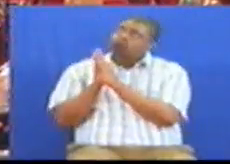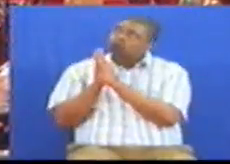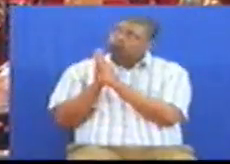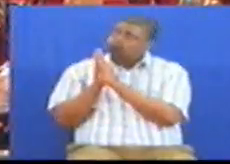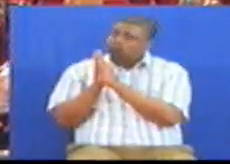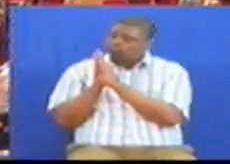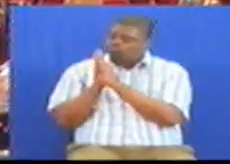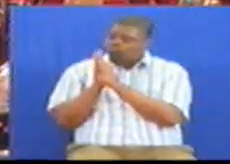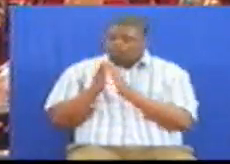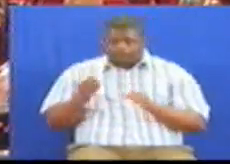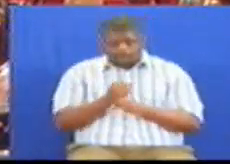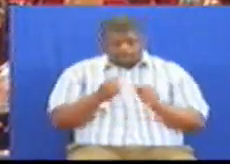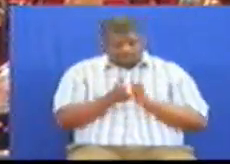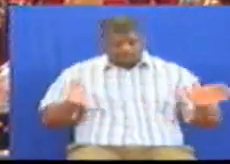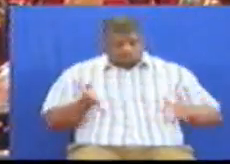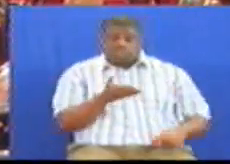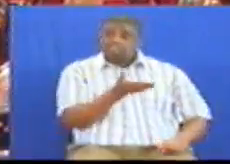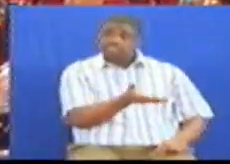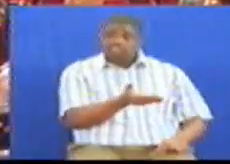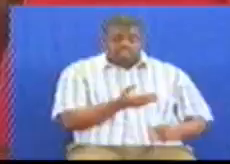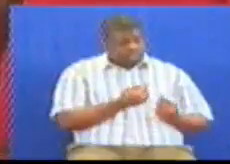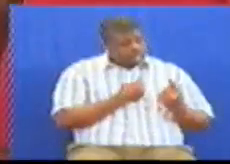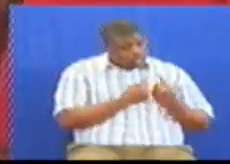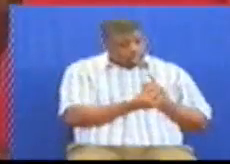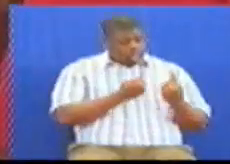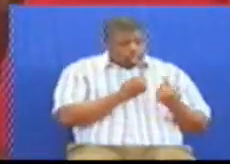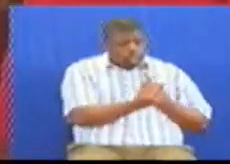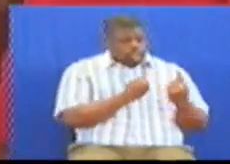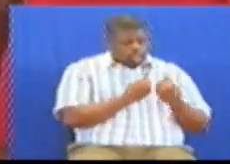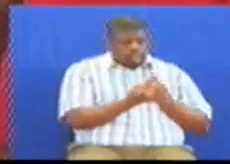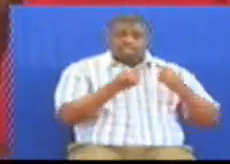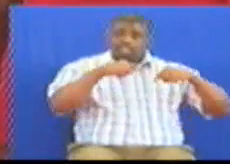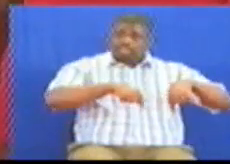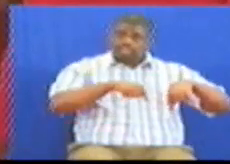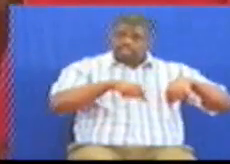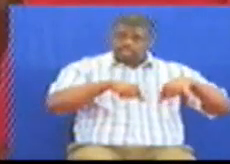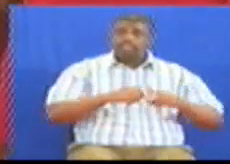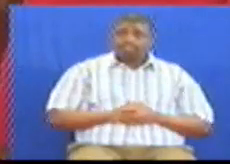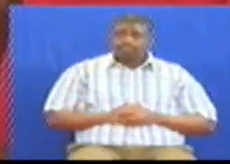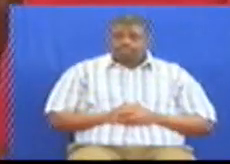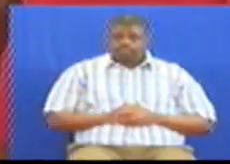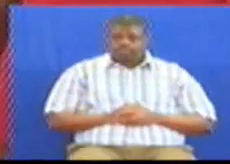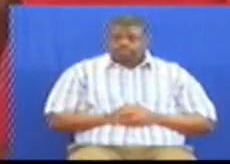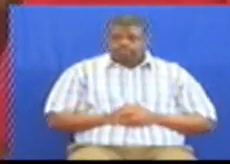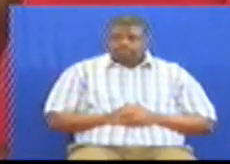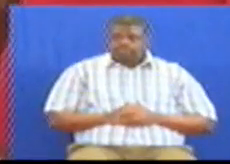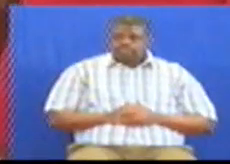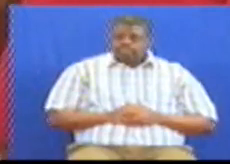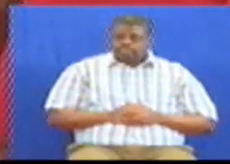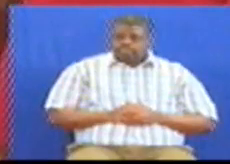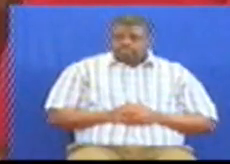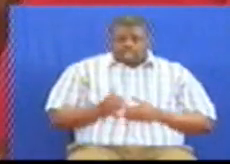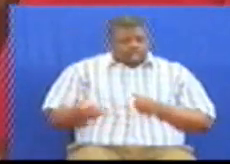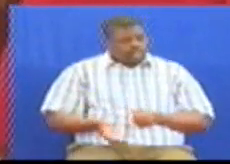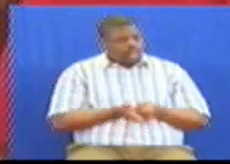Hatimaye nikapata fursa hii ya kuongea mbele ya bunge lako tukufu. Mheshimiwa Spika,